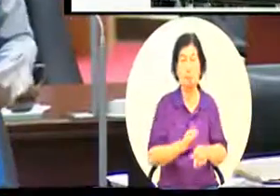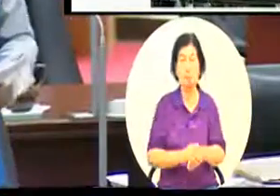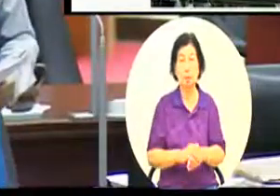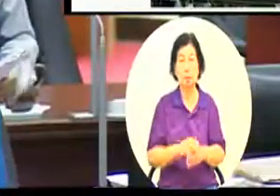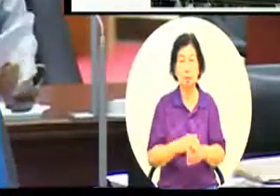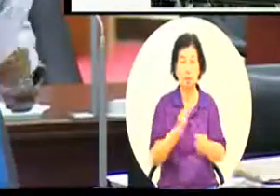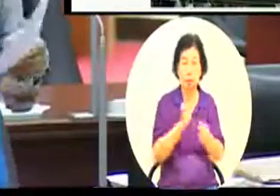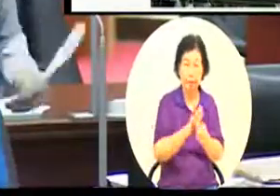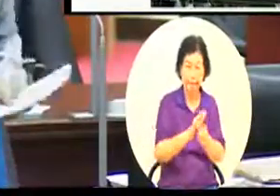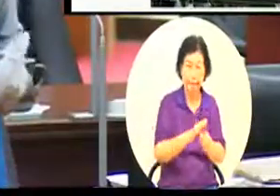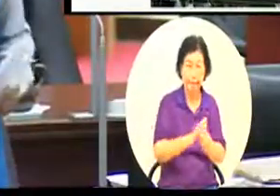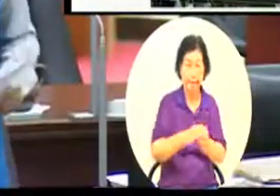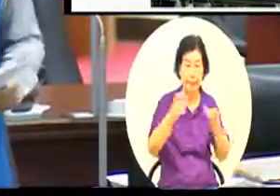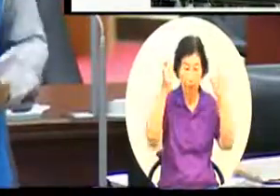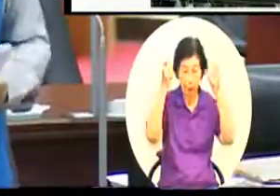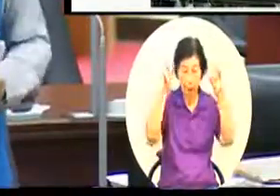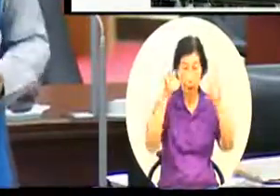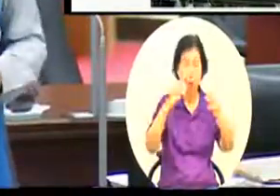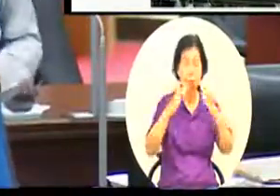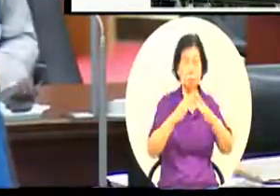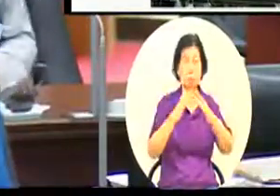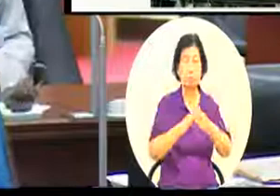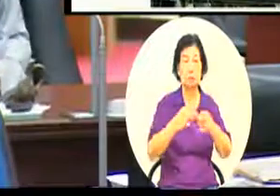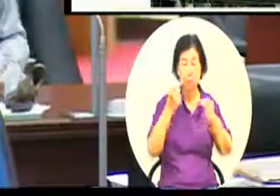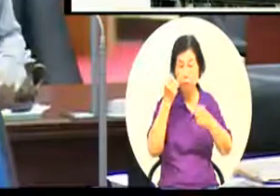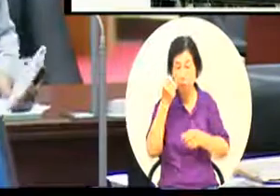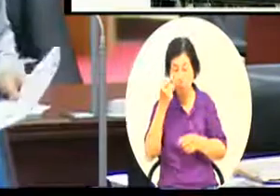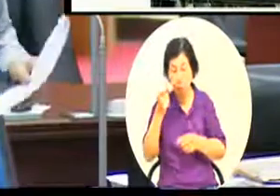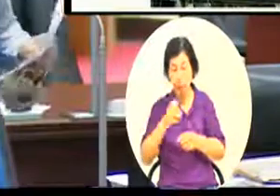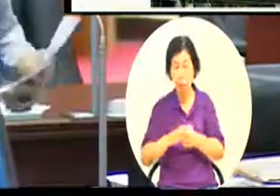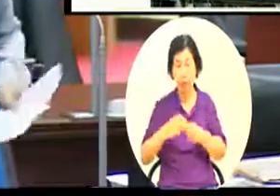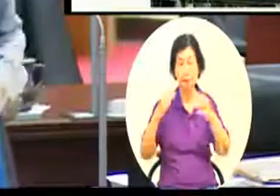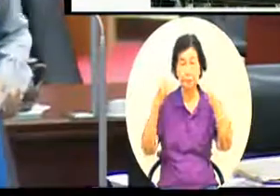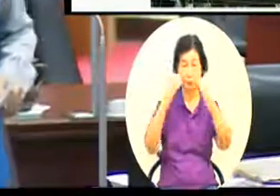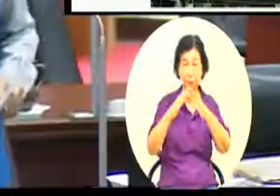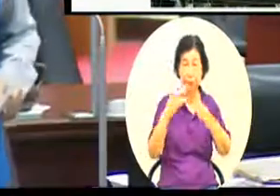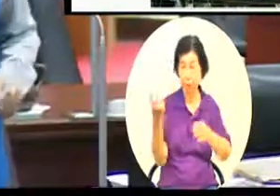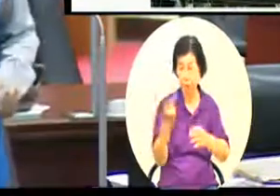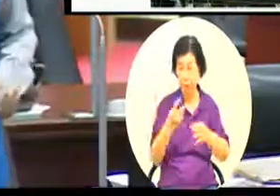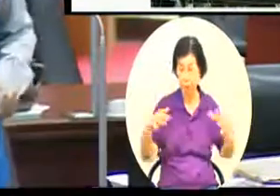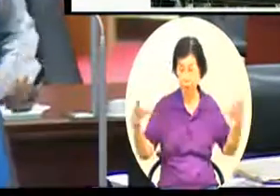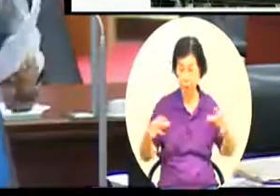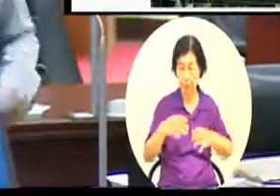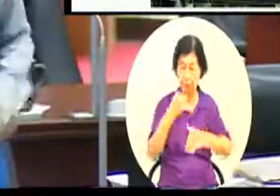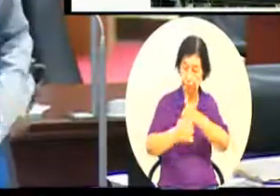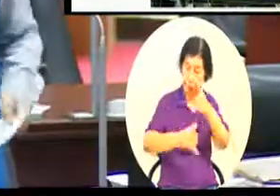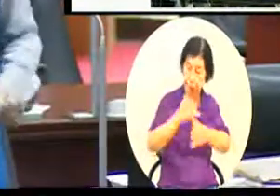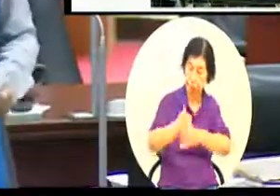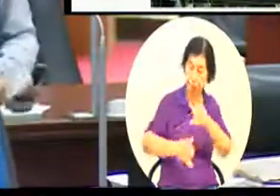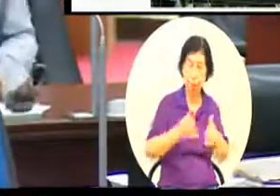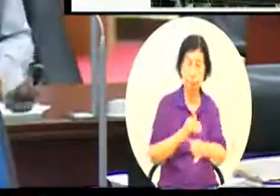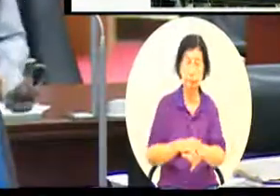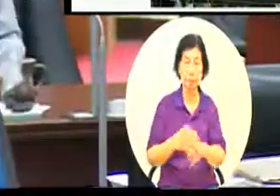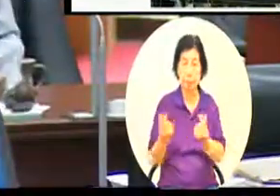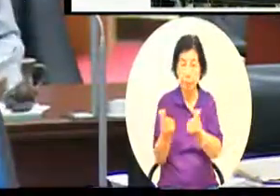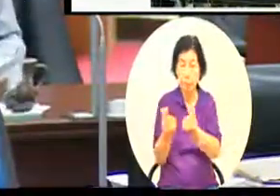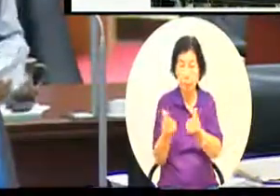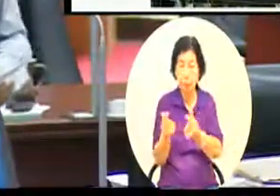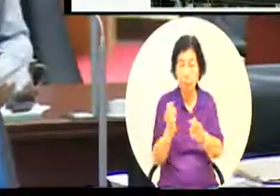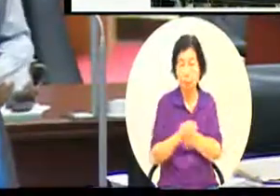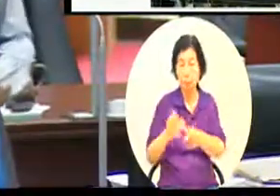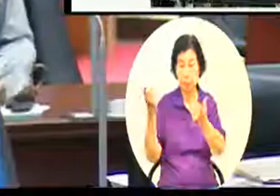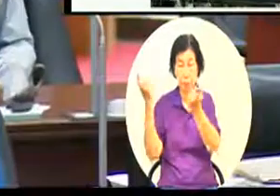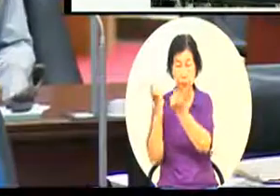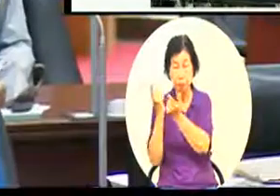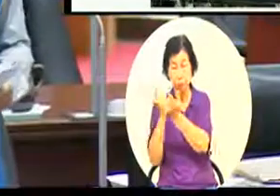市还有台南市的一个共同生活圈啊，可不可以像 台北市跟新北市一样啊，